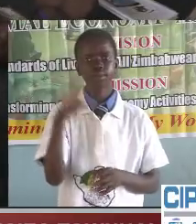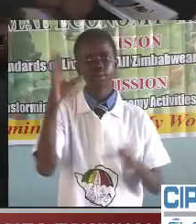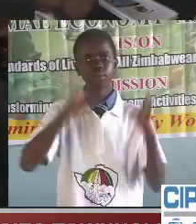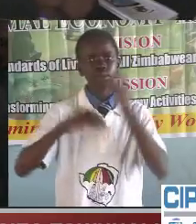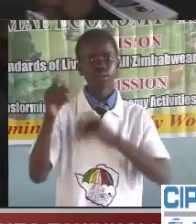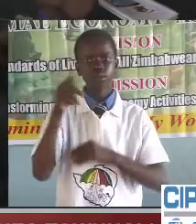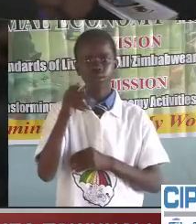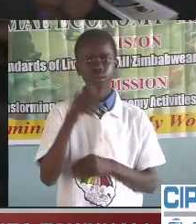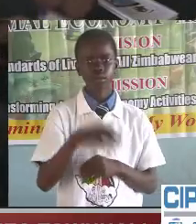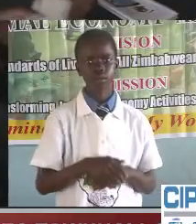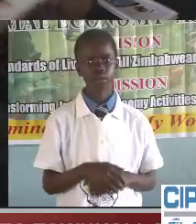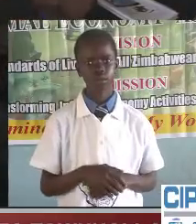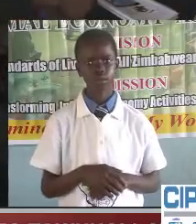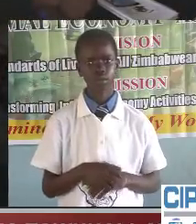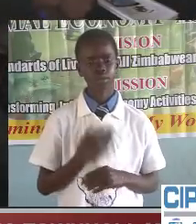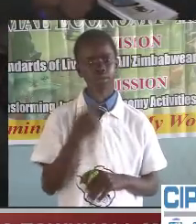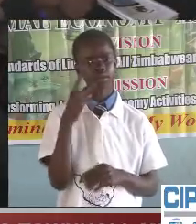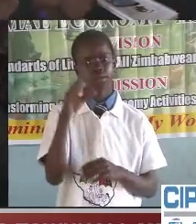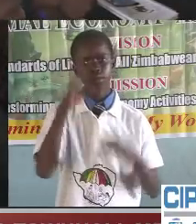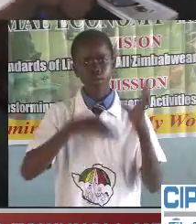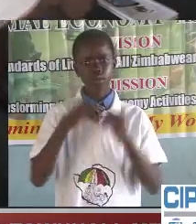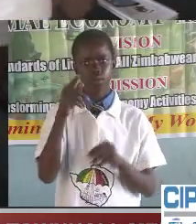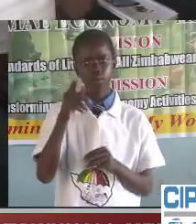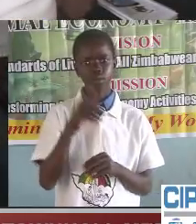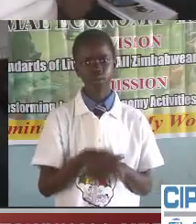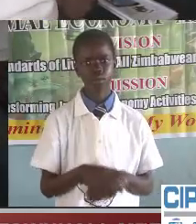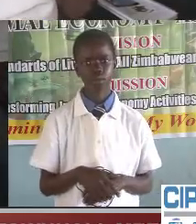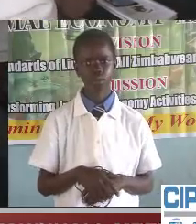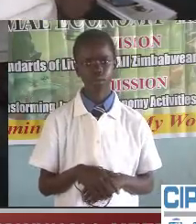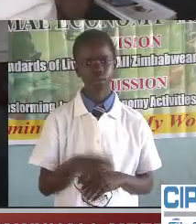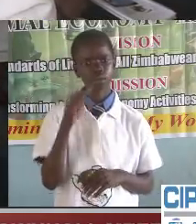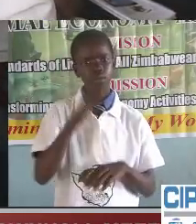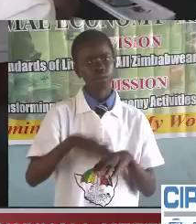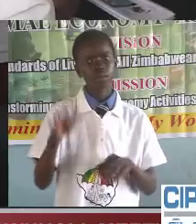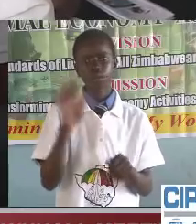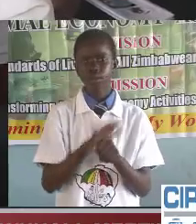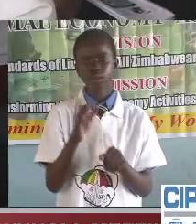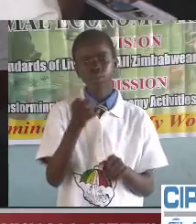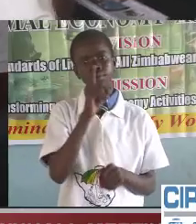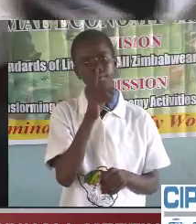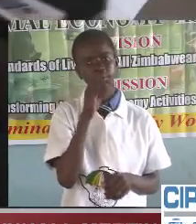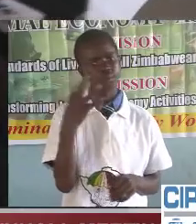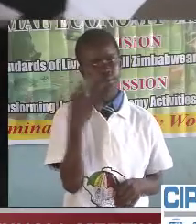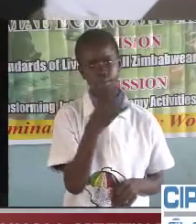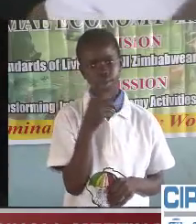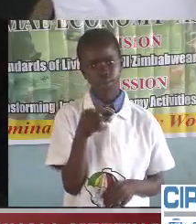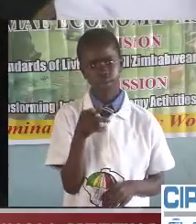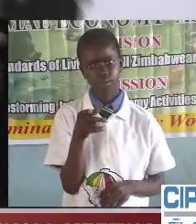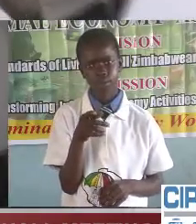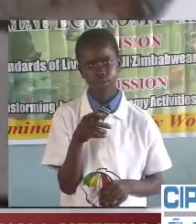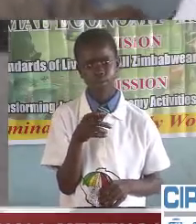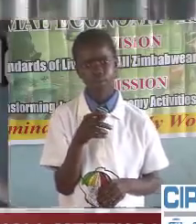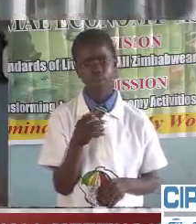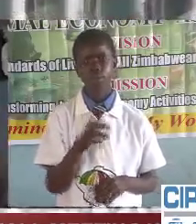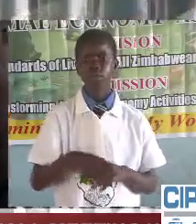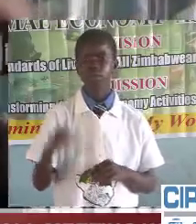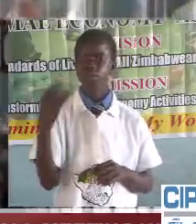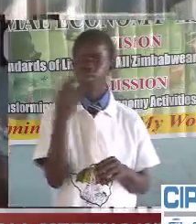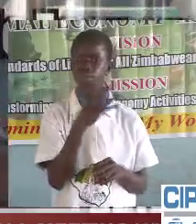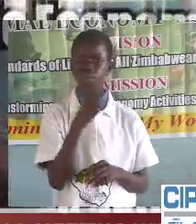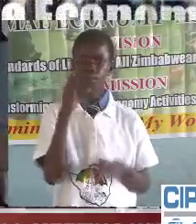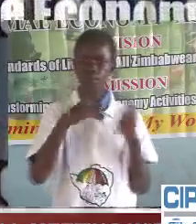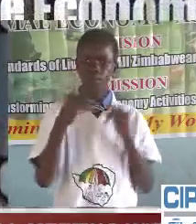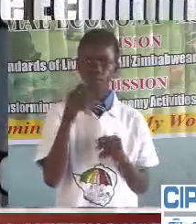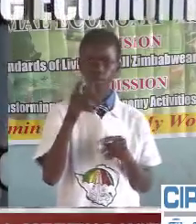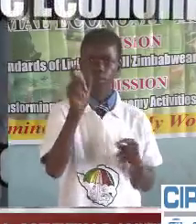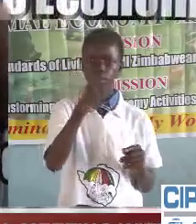yemvura ndanzwa yataurwa ipapa, nyaya yemvura ndofunga vazhinji, I don't need kuti nditaure nezvazvo kana kuti